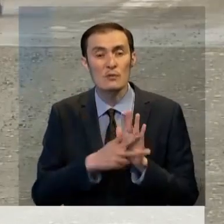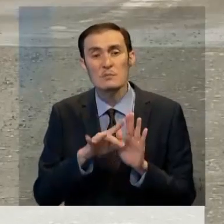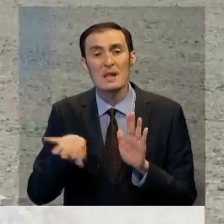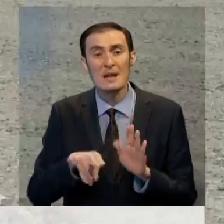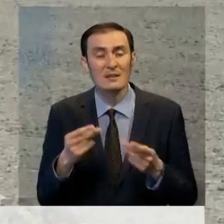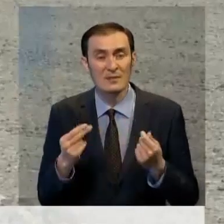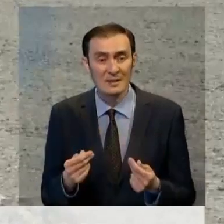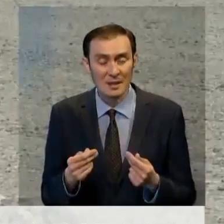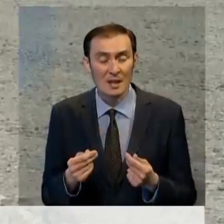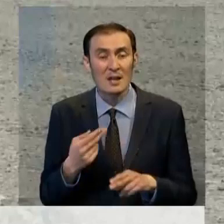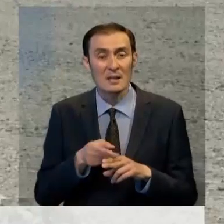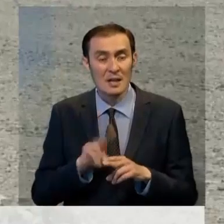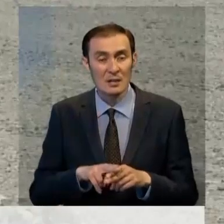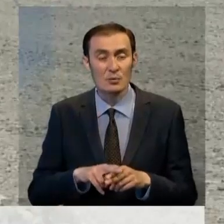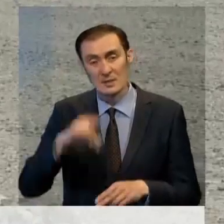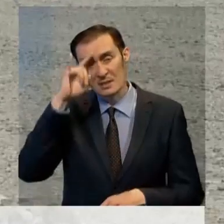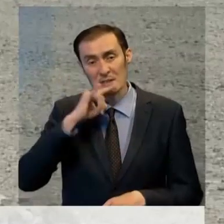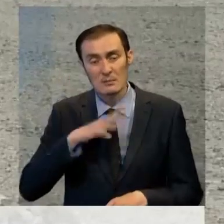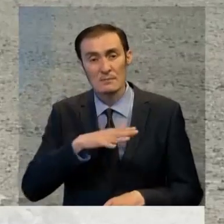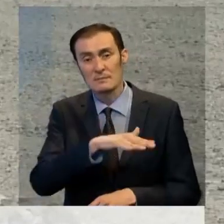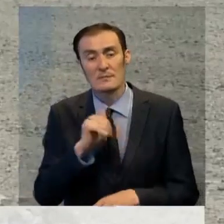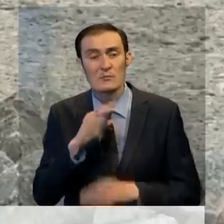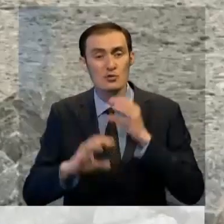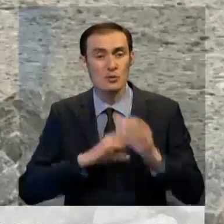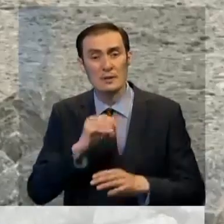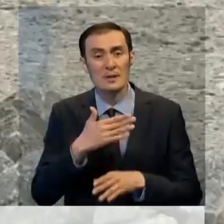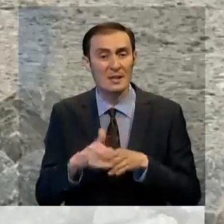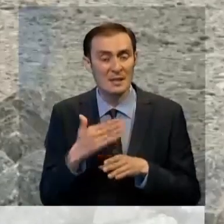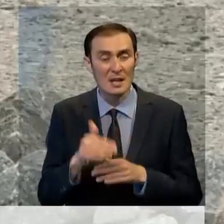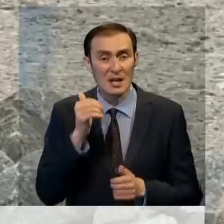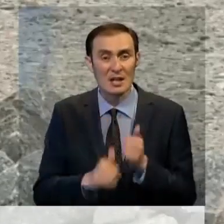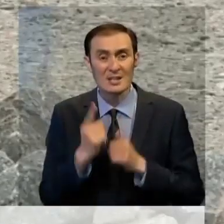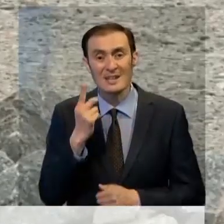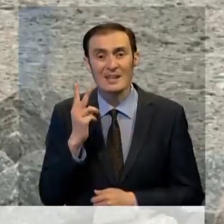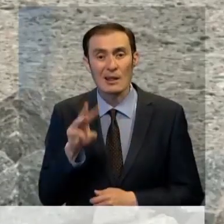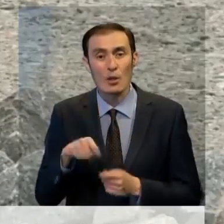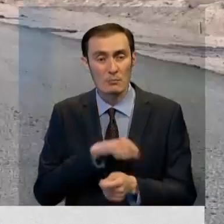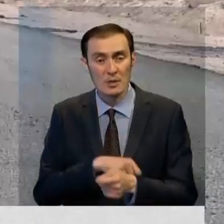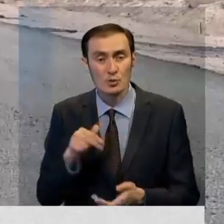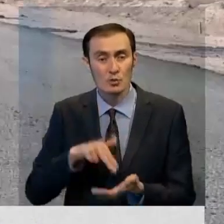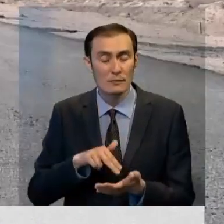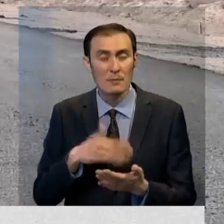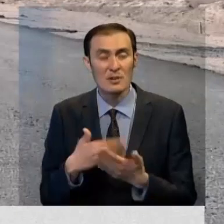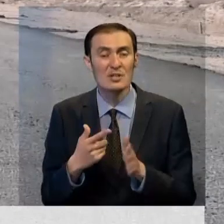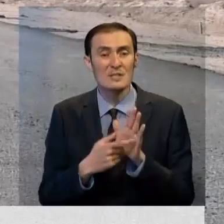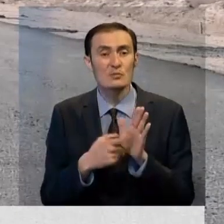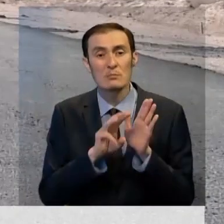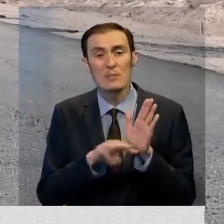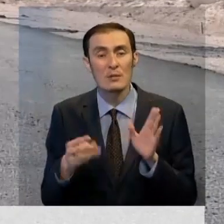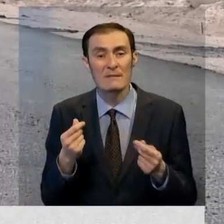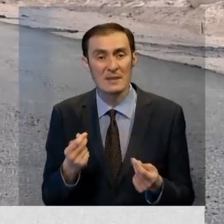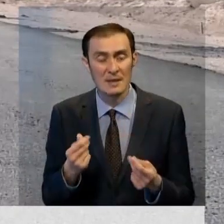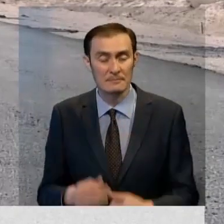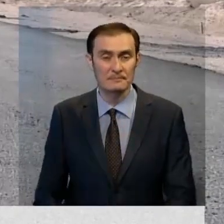миллиардов тенге, на что Казахстаном был взят международный кредит. Каждый километр тогда оценивали почти в 700 миллионов